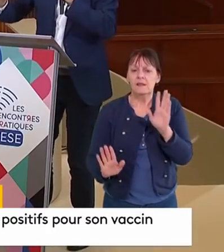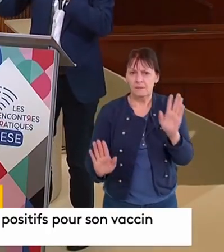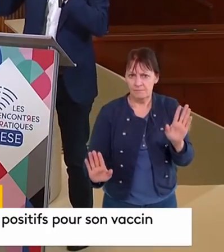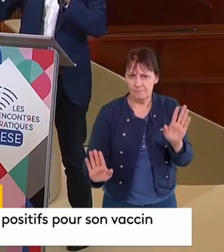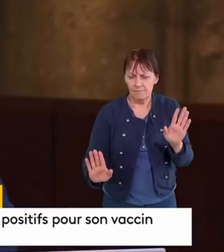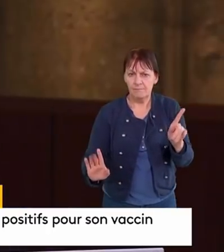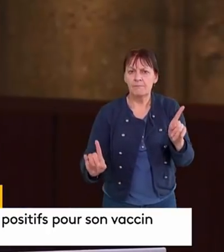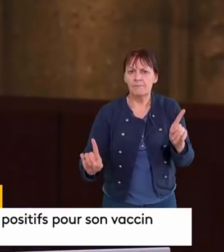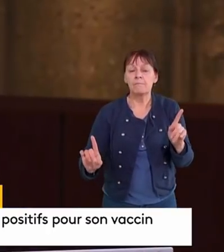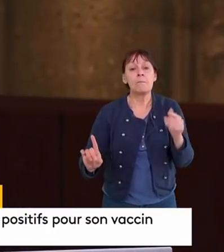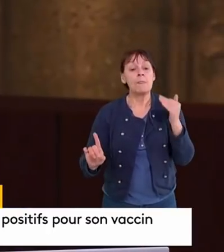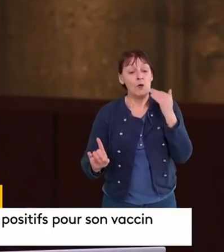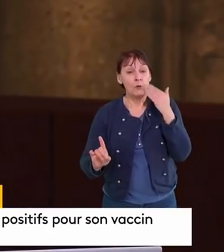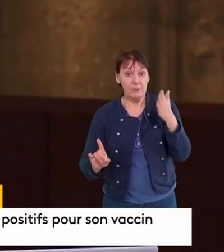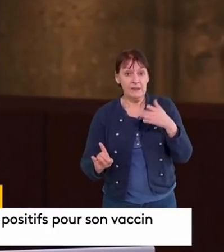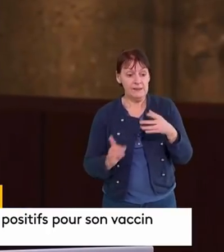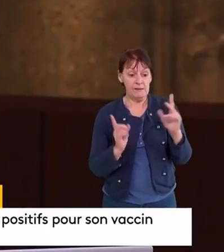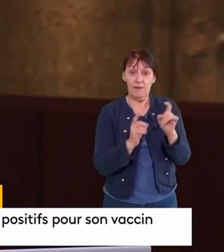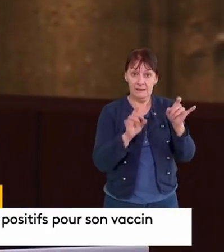donc pour produire